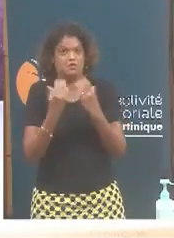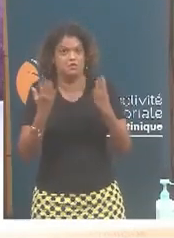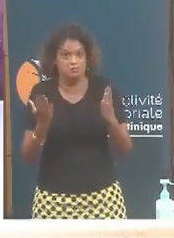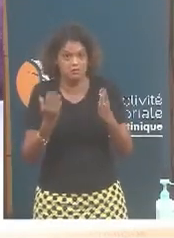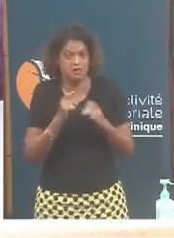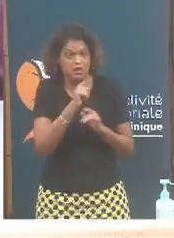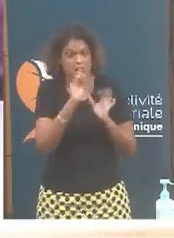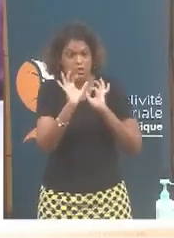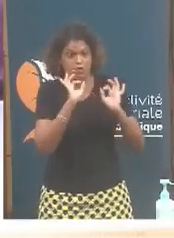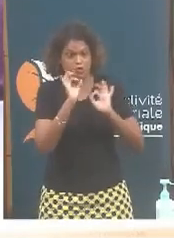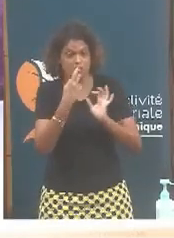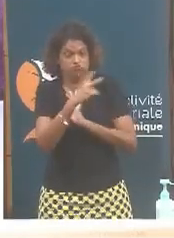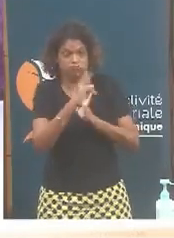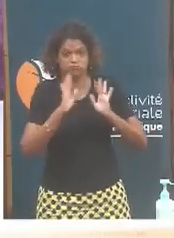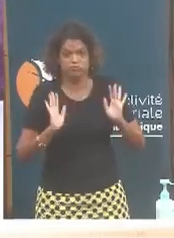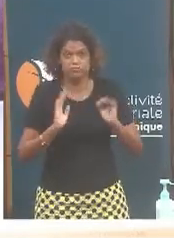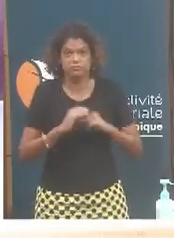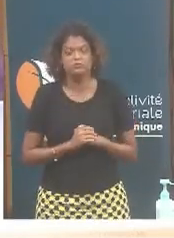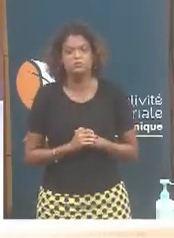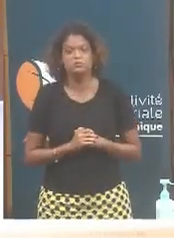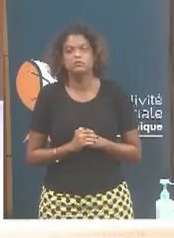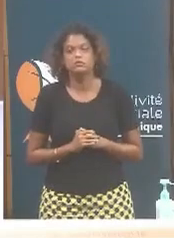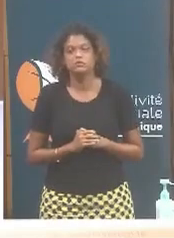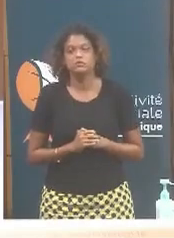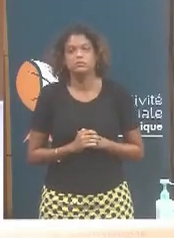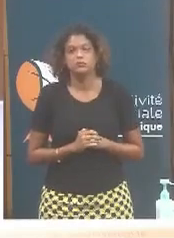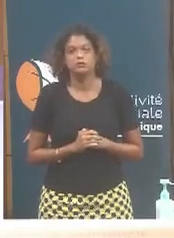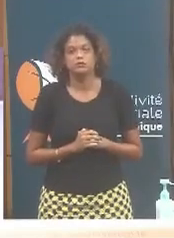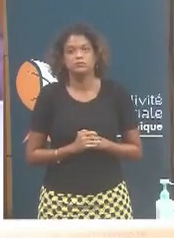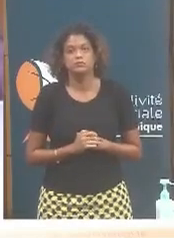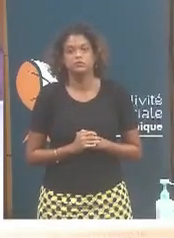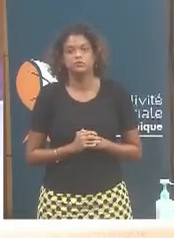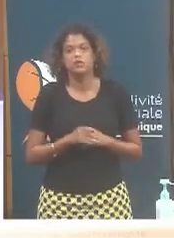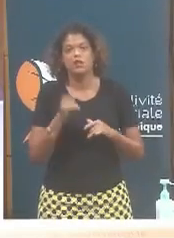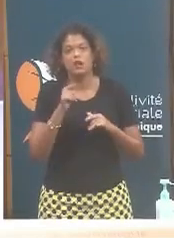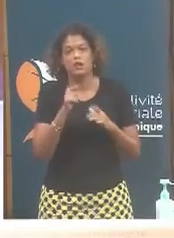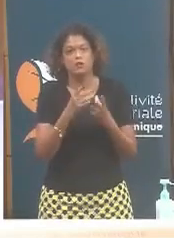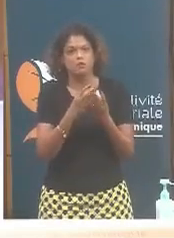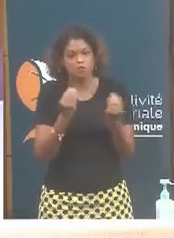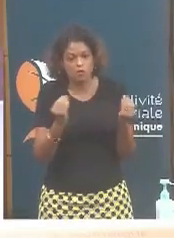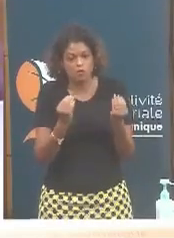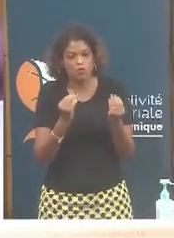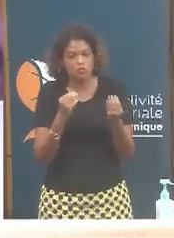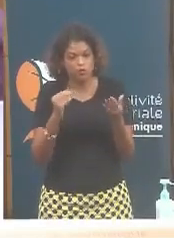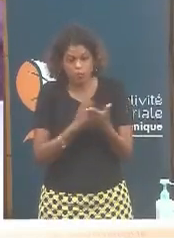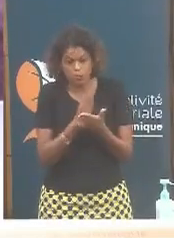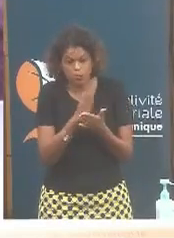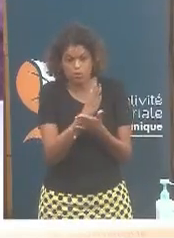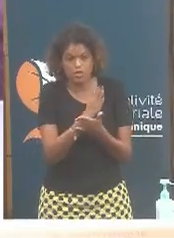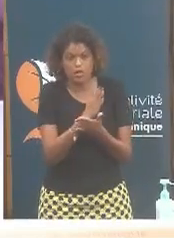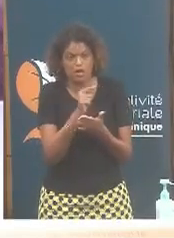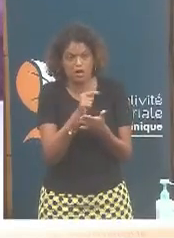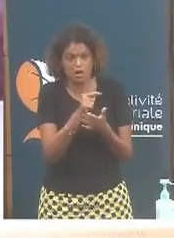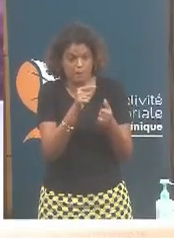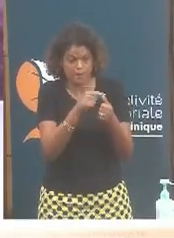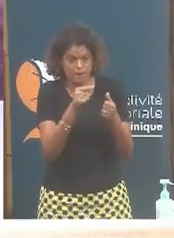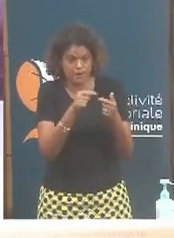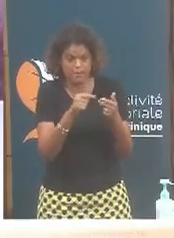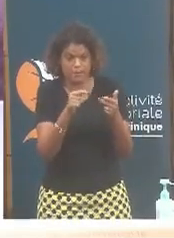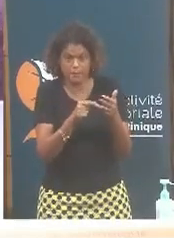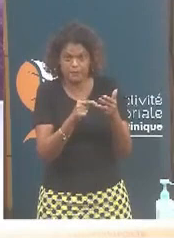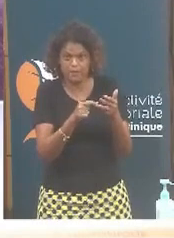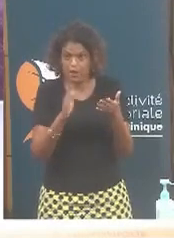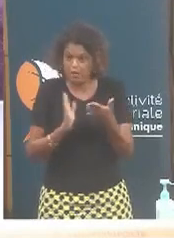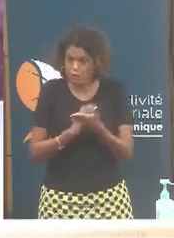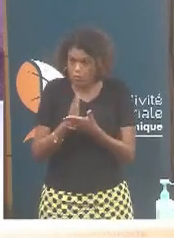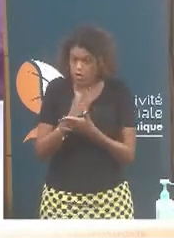votre choix, mais je voulais le noter. Je note qu'il y a beaucoup de projets annoncés, même des projets qui sont déjà réalisés.